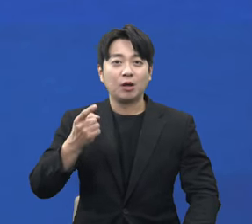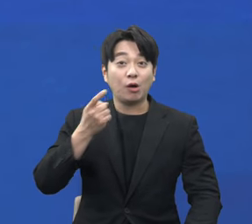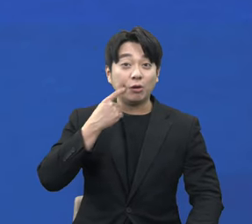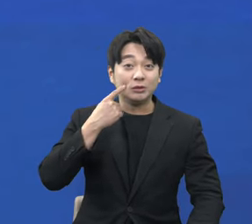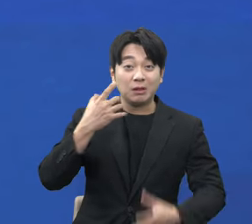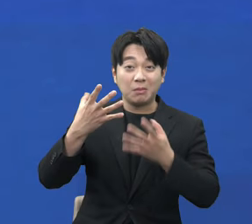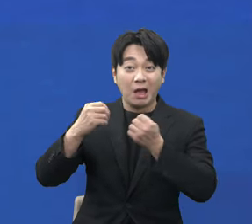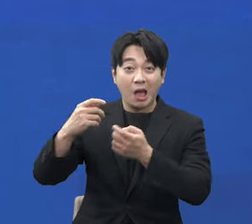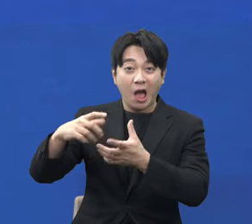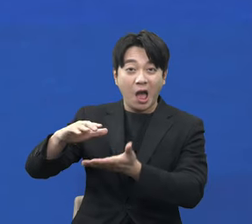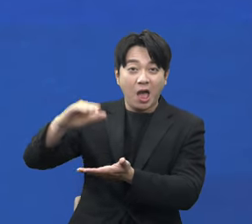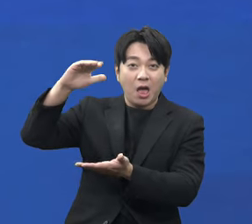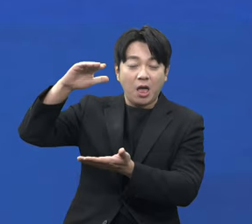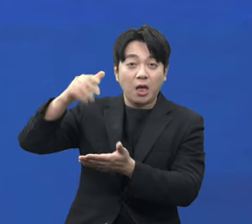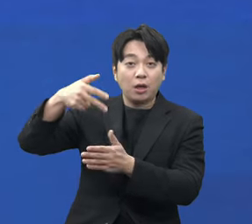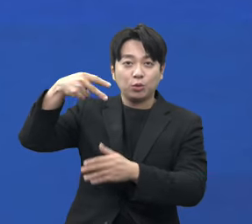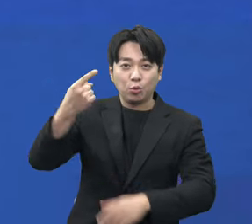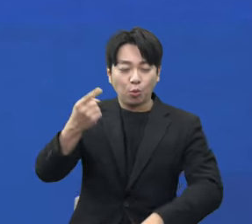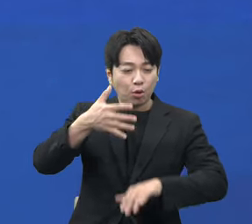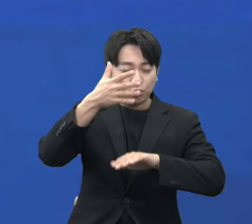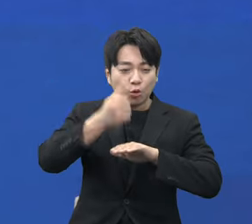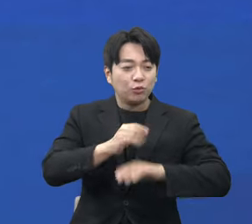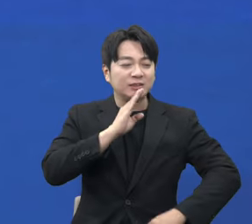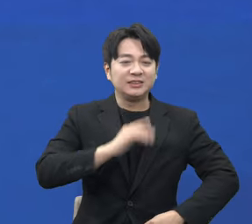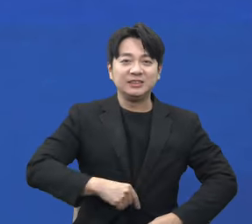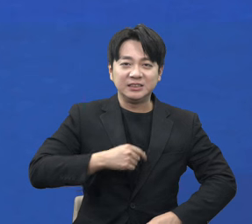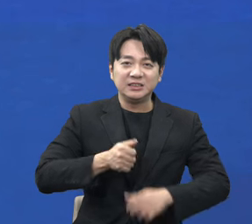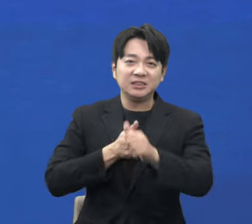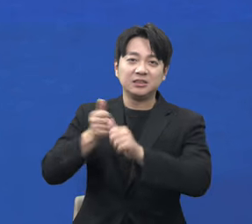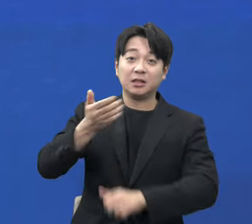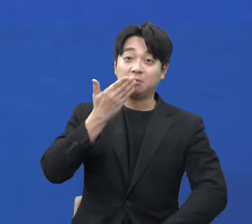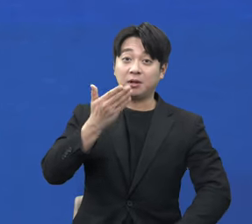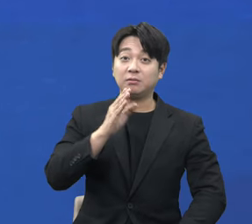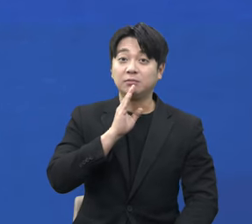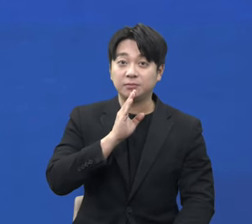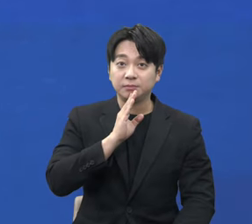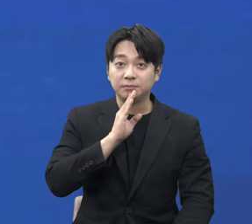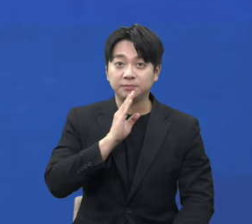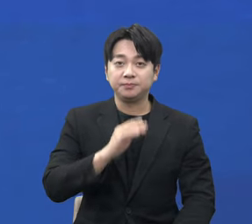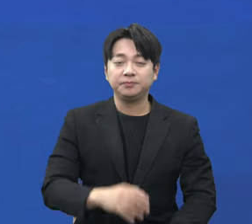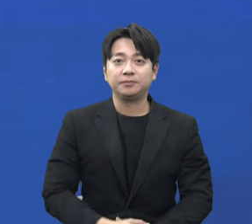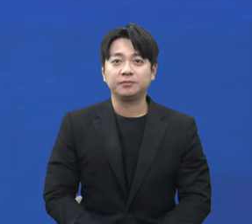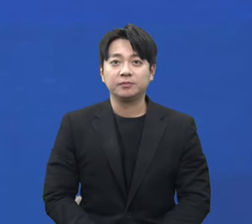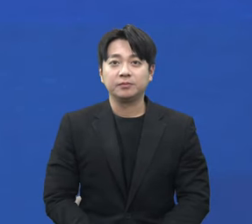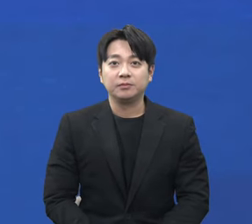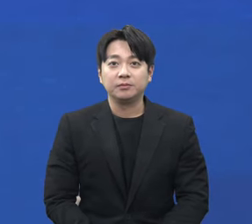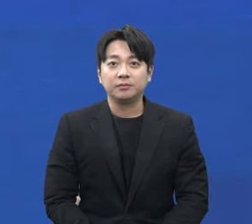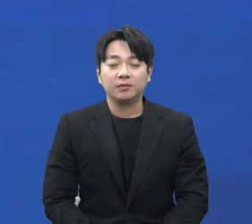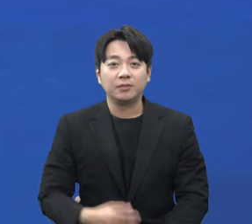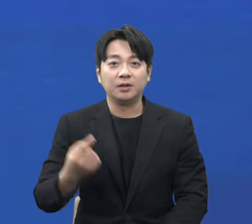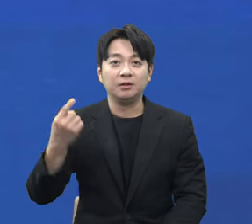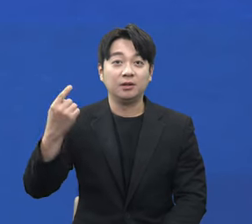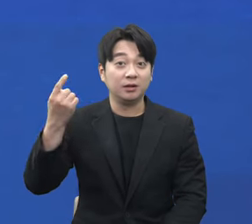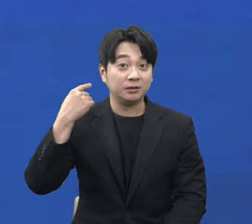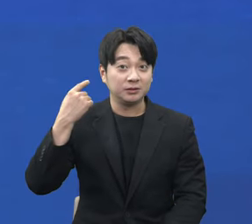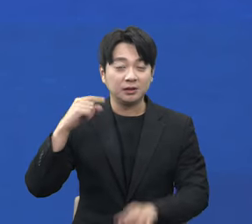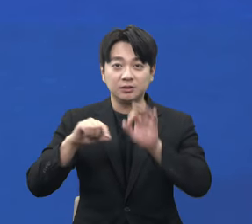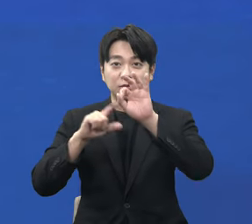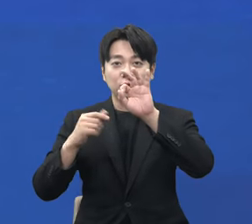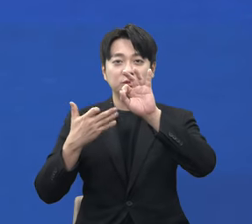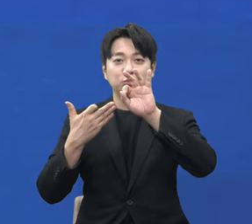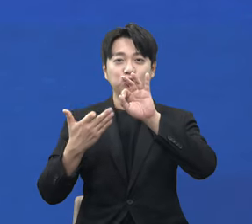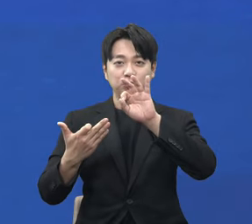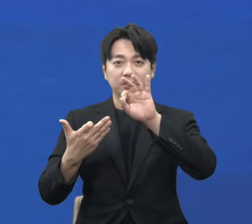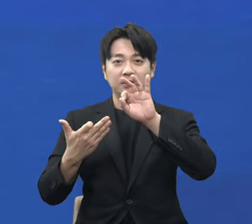강해도 마지막에는 진실에 이길 수는 없습니다. 어제 10월 19일은 여수 순천